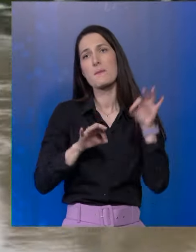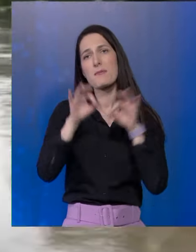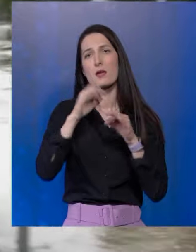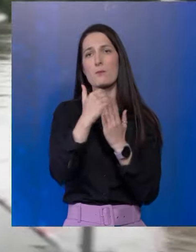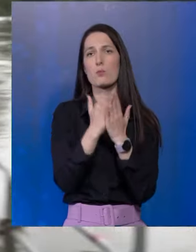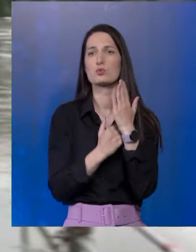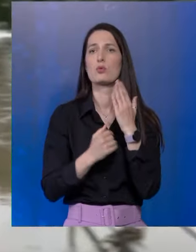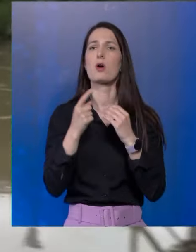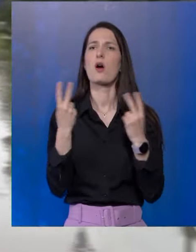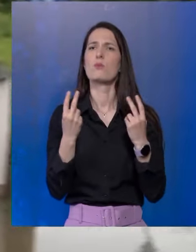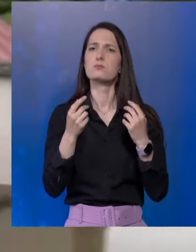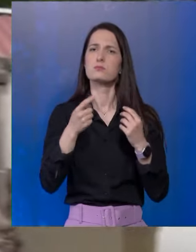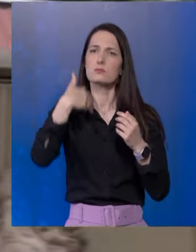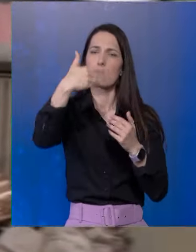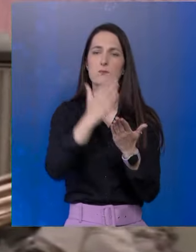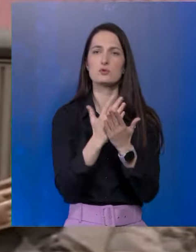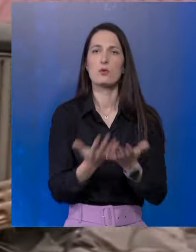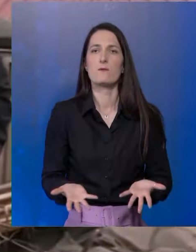vodostaje.